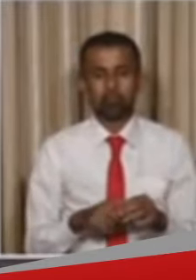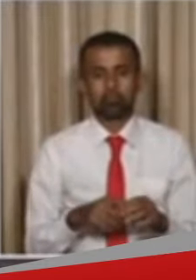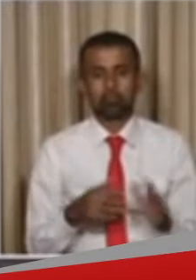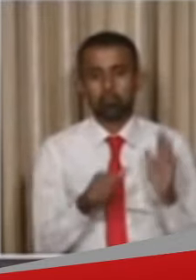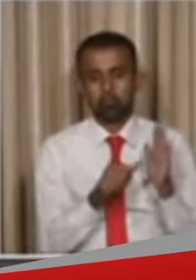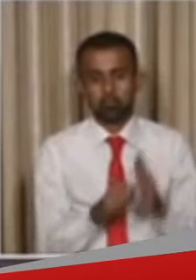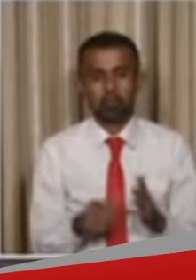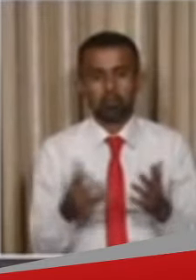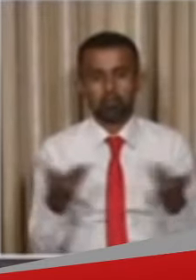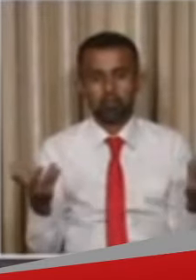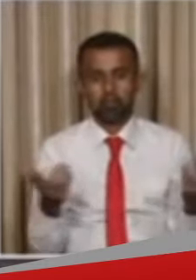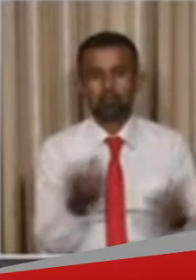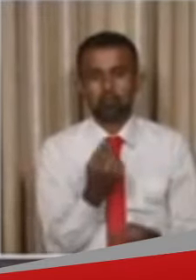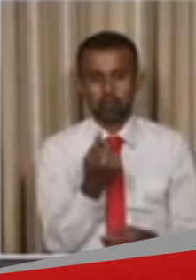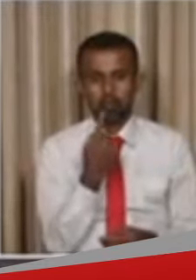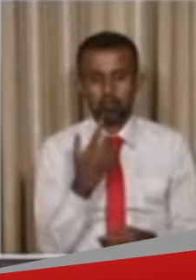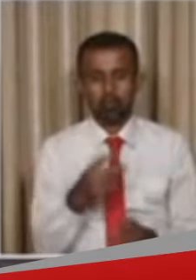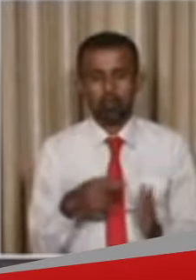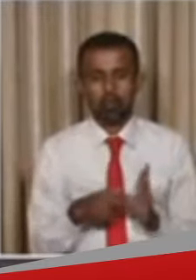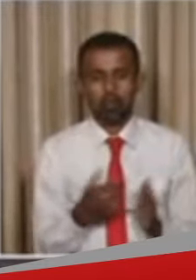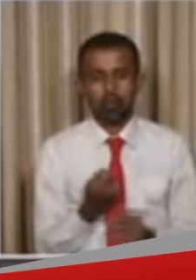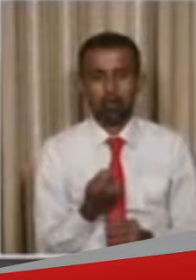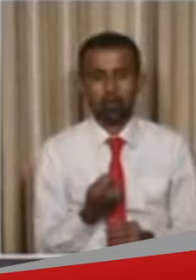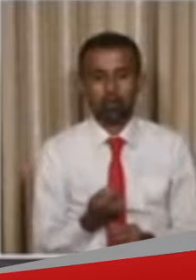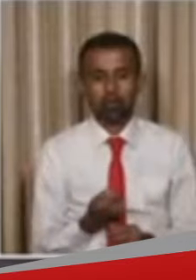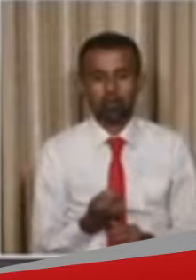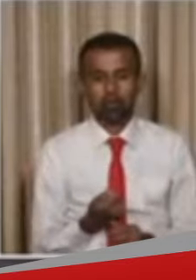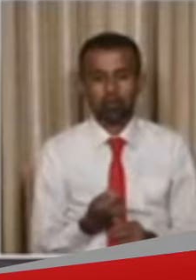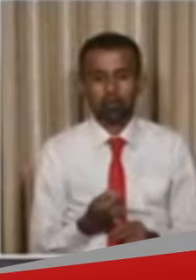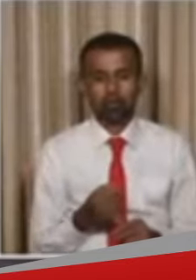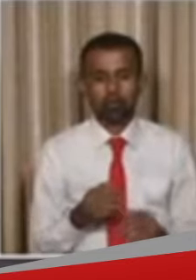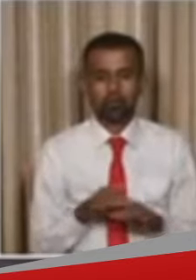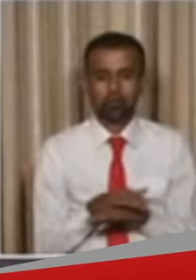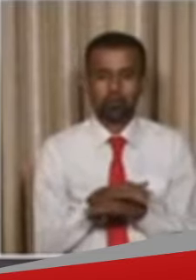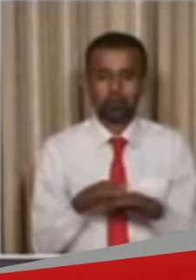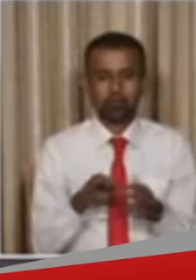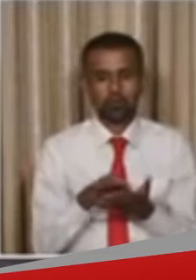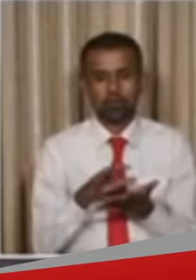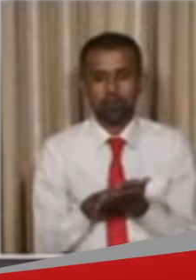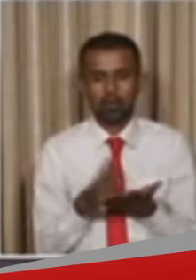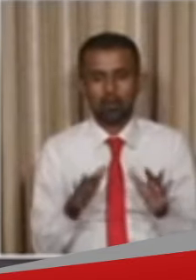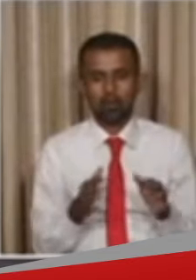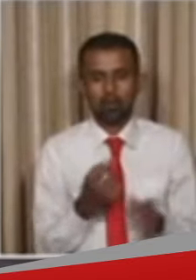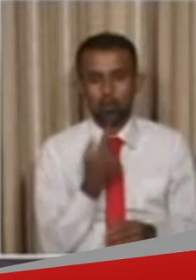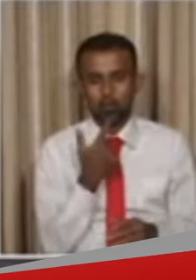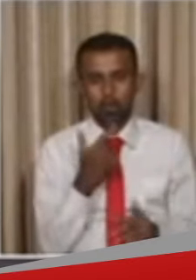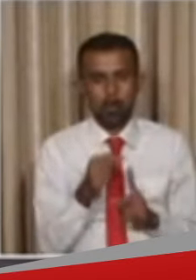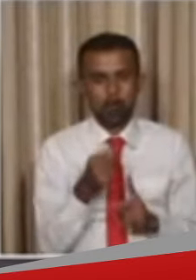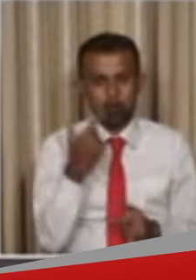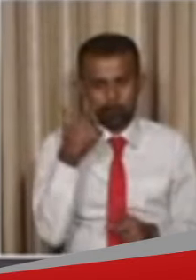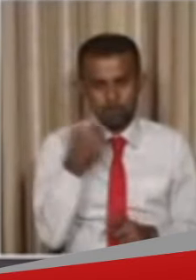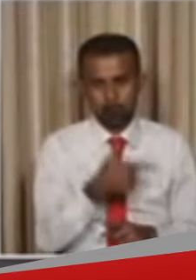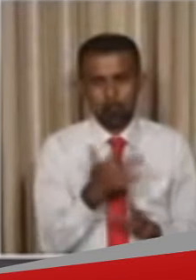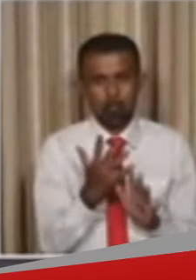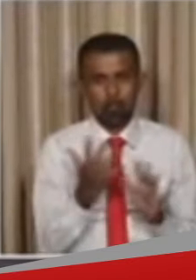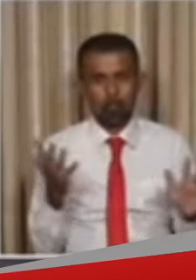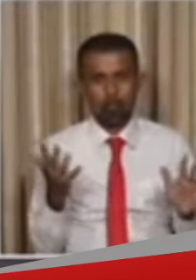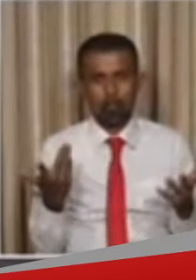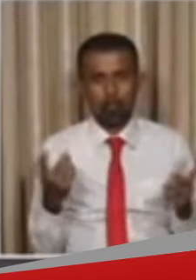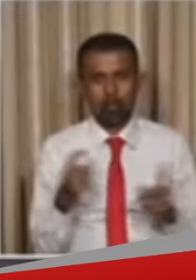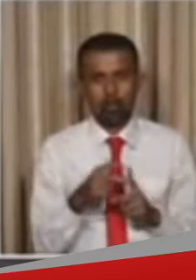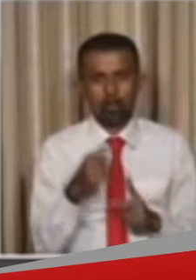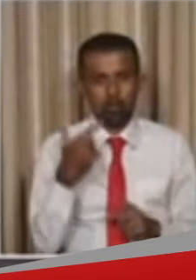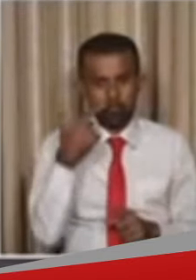නැහැ. ඔබතුමා කිව්වා ආර්ථිකය අද සමතයකට පත් කරලා තියෙනවා කියලා. ඔව්, පෙට්‍රල් පෝලිං නැහැ, ඩීසල් පෝලිං